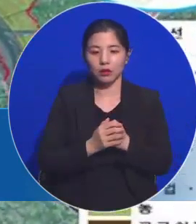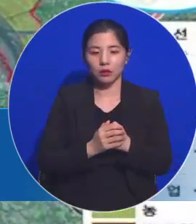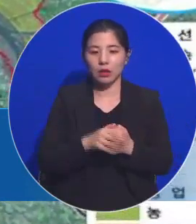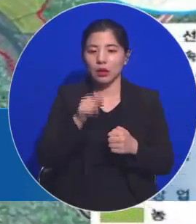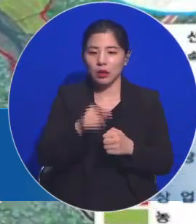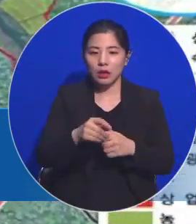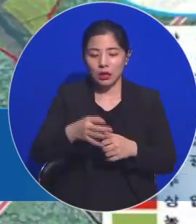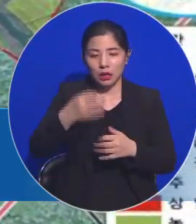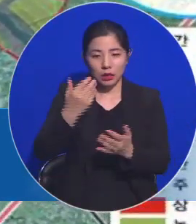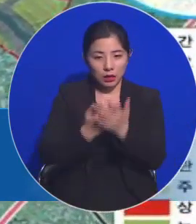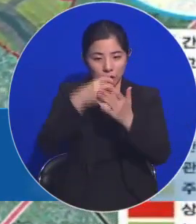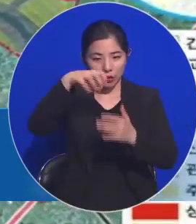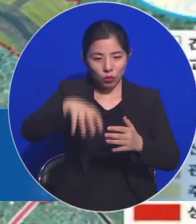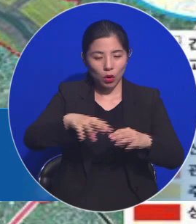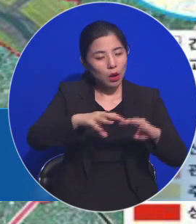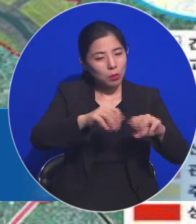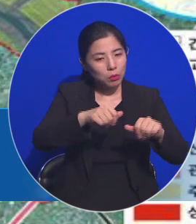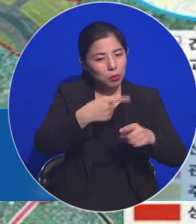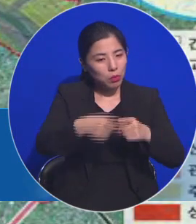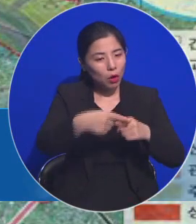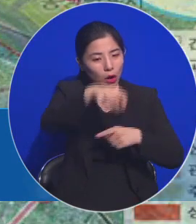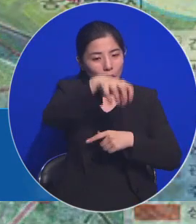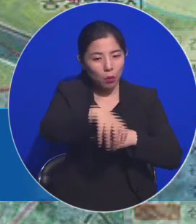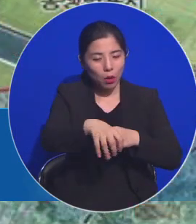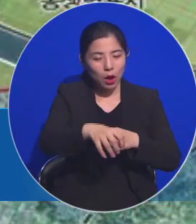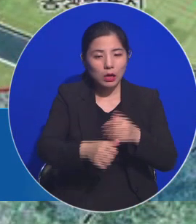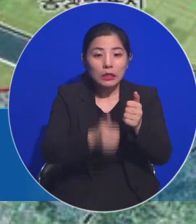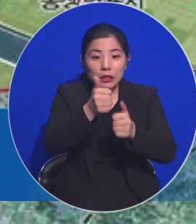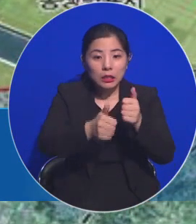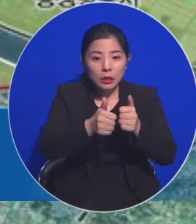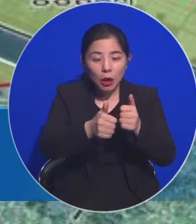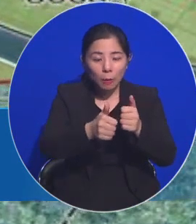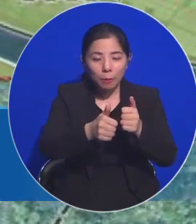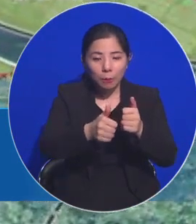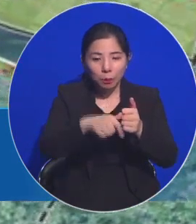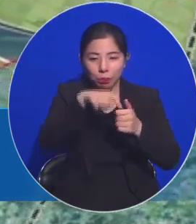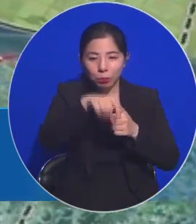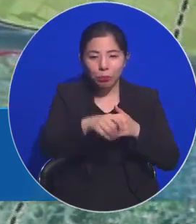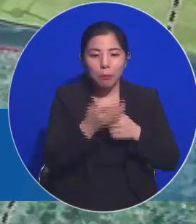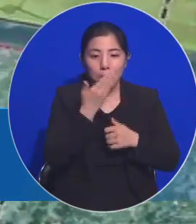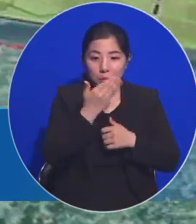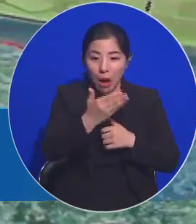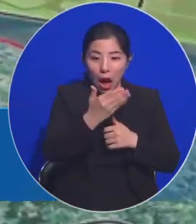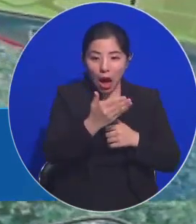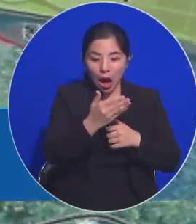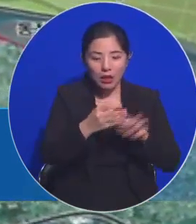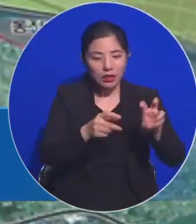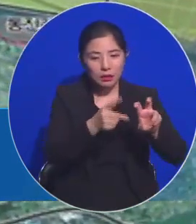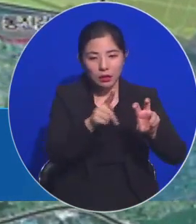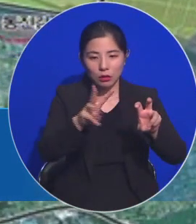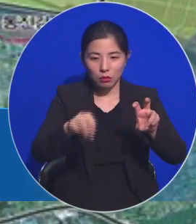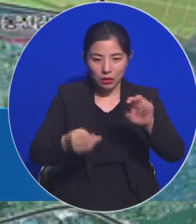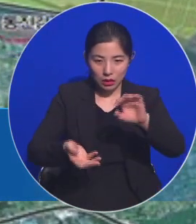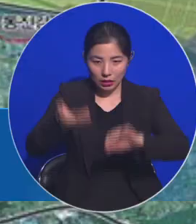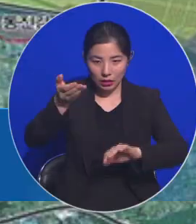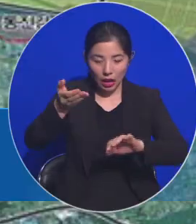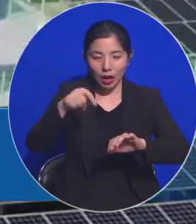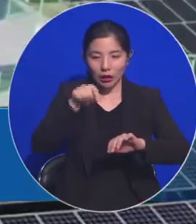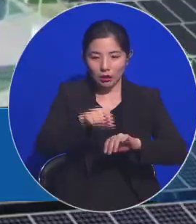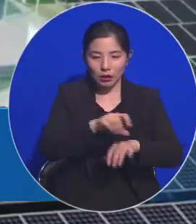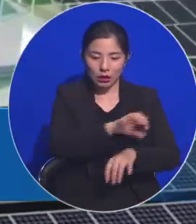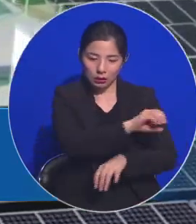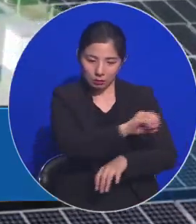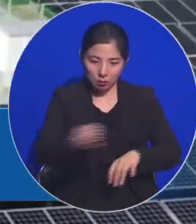진흥원의 부지 평가 위원회 는 시험 선을 수용할 수 있는 곡선 반경 약 20km 이상의 직선형 부지와